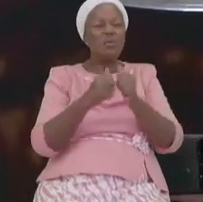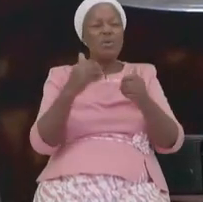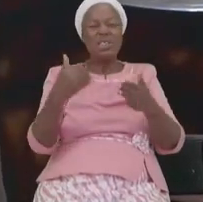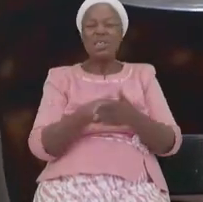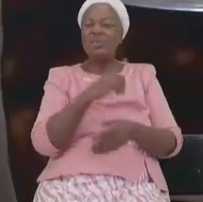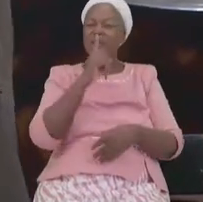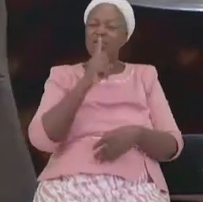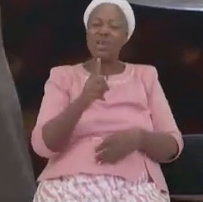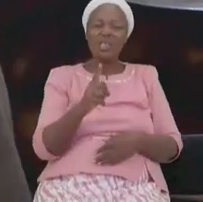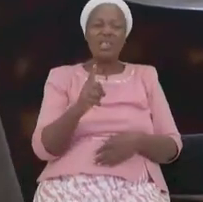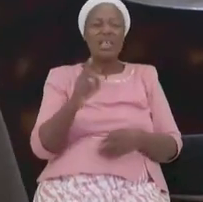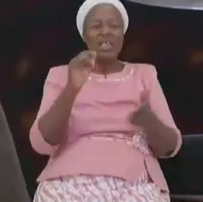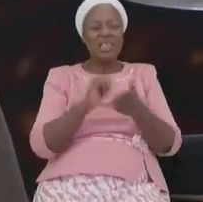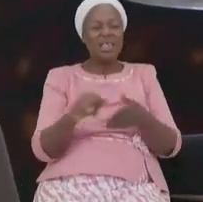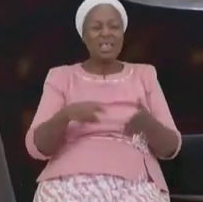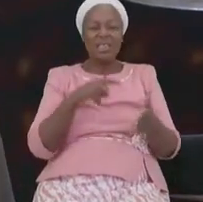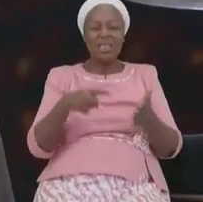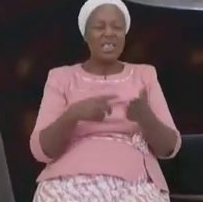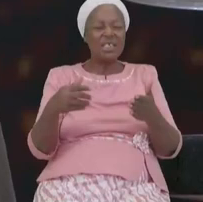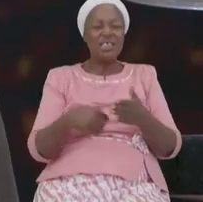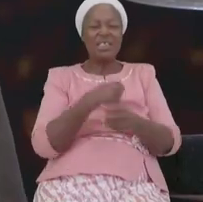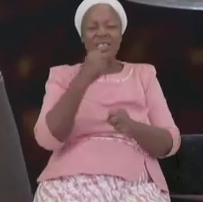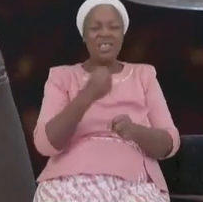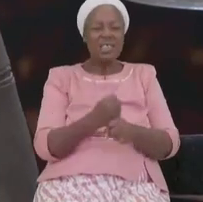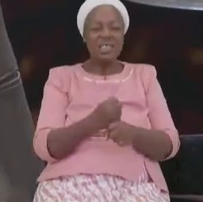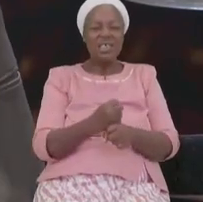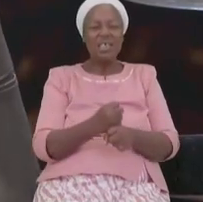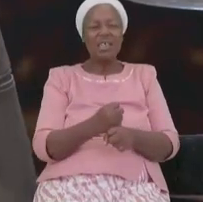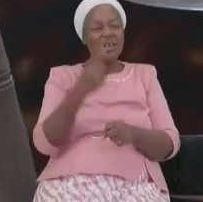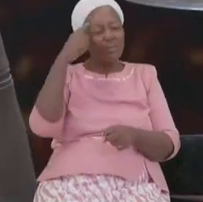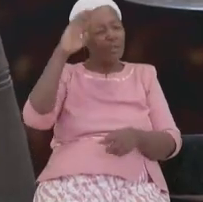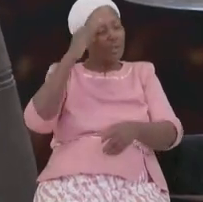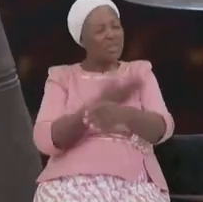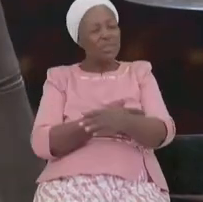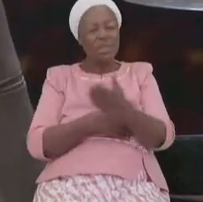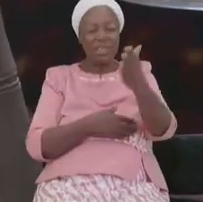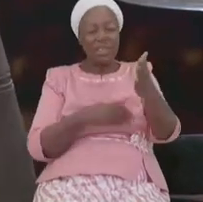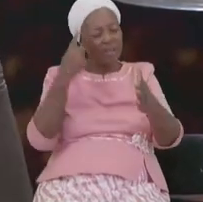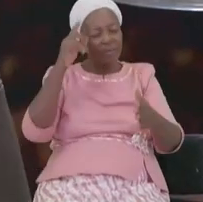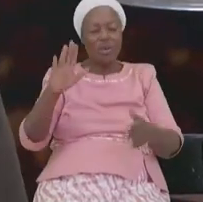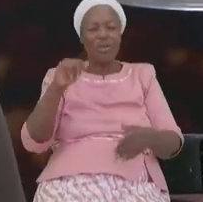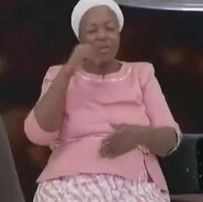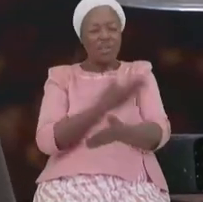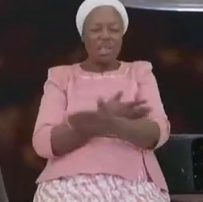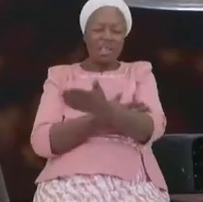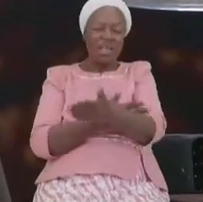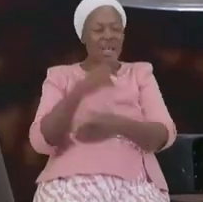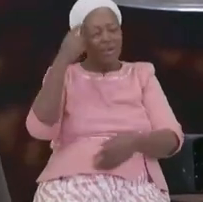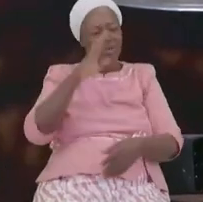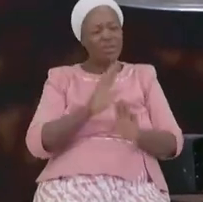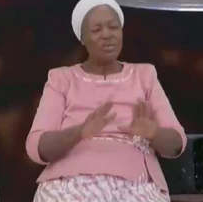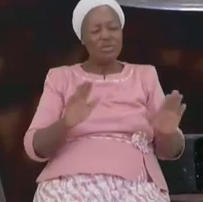assurance que cette année, pour ton fils là-bas, pour ta fille là-bas, pour tes enfants